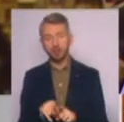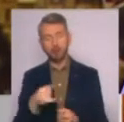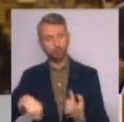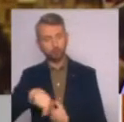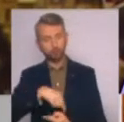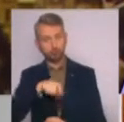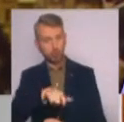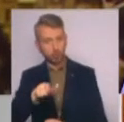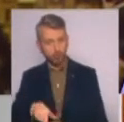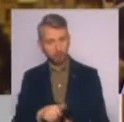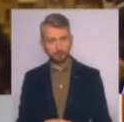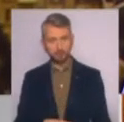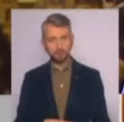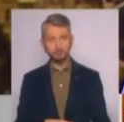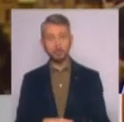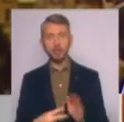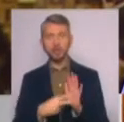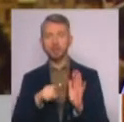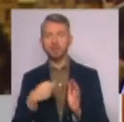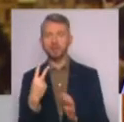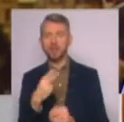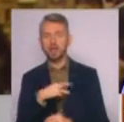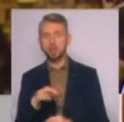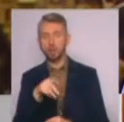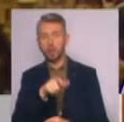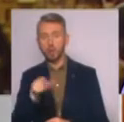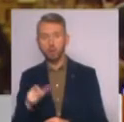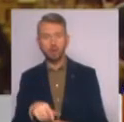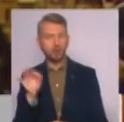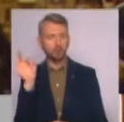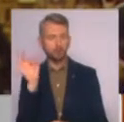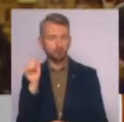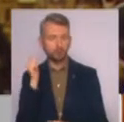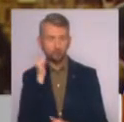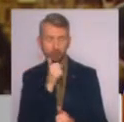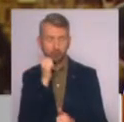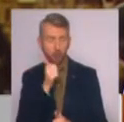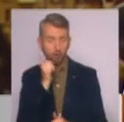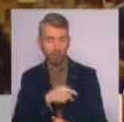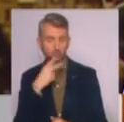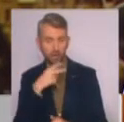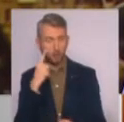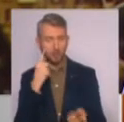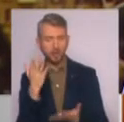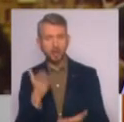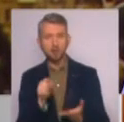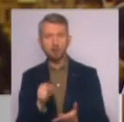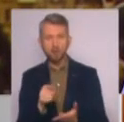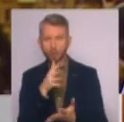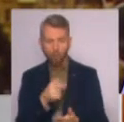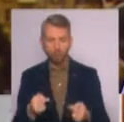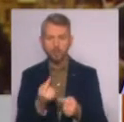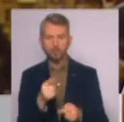оточуючих його людей. 7,2 мільйона громадян щодня палять. Уявіть собі, якщо б вони одночасно і в одному